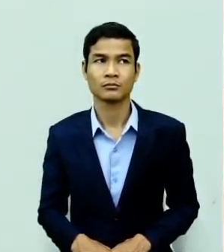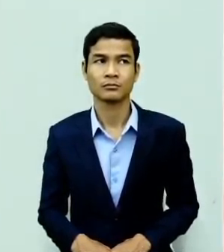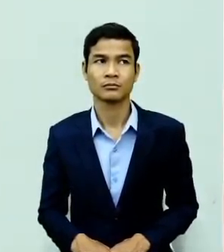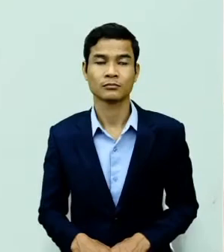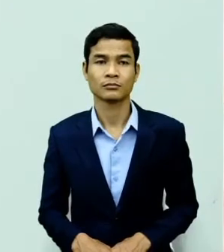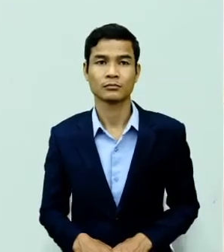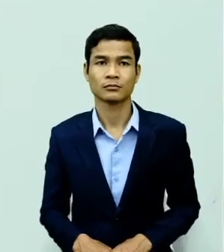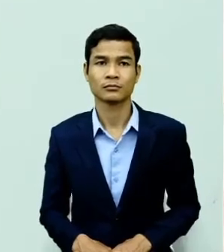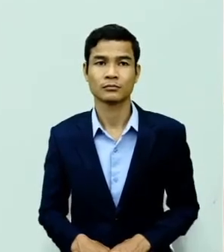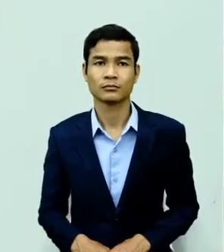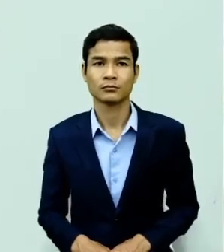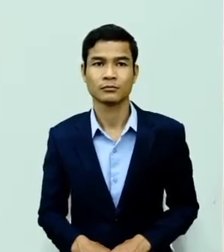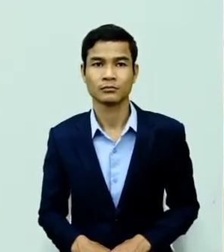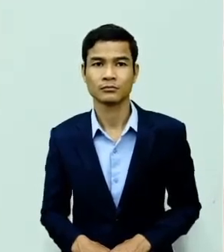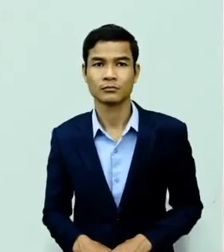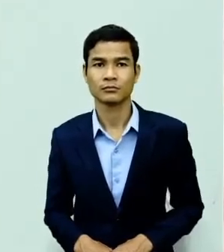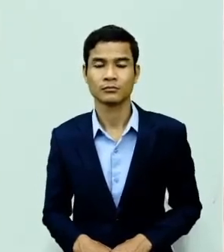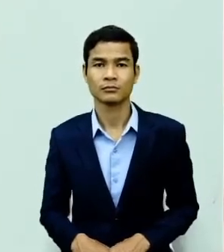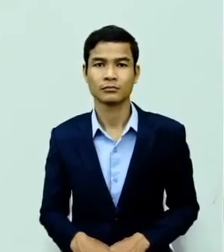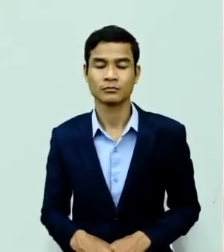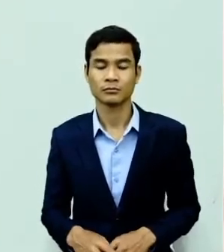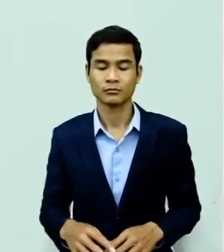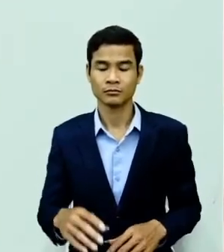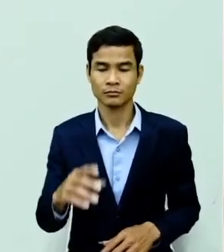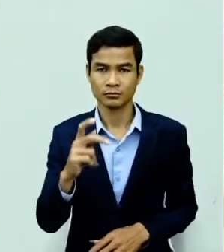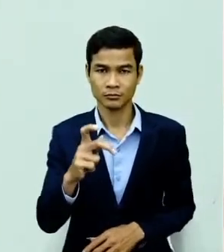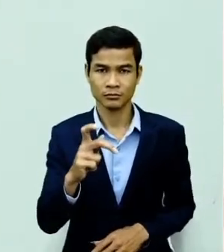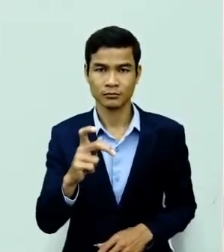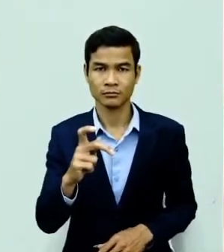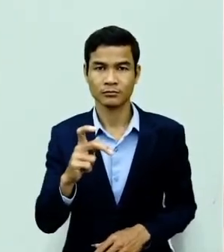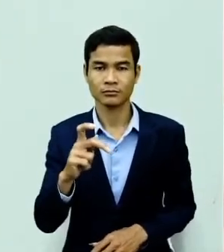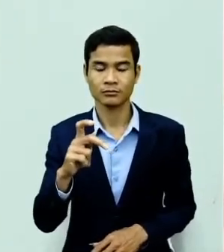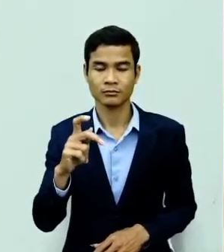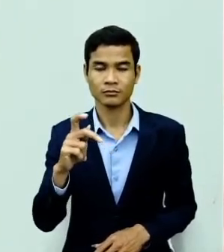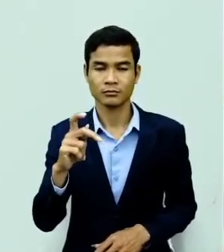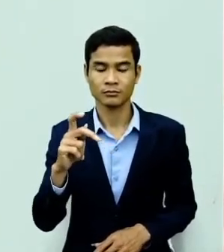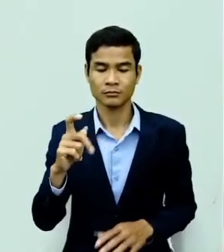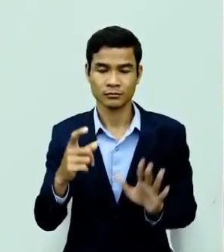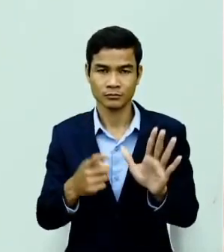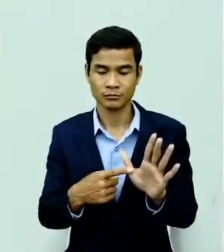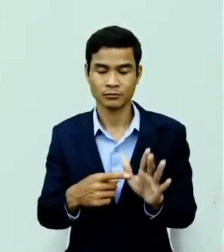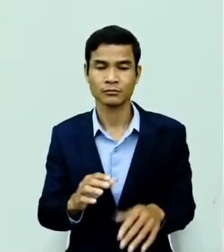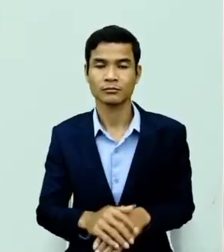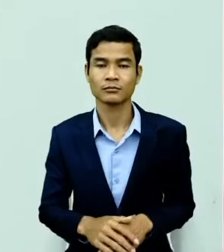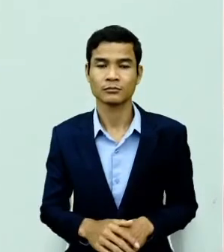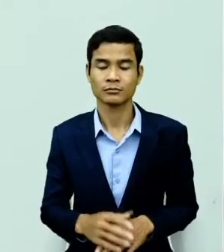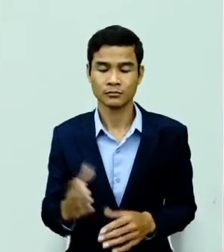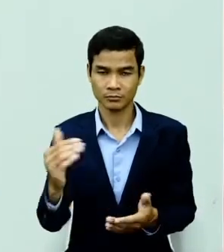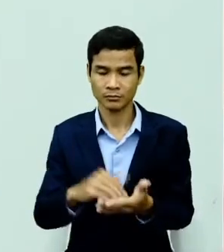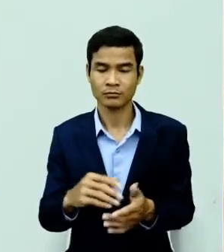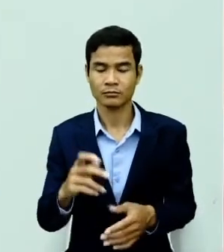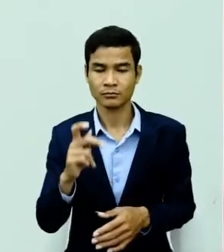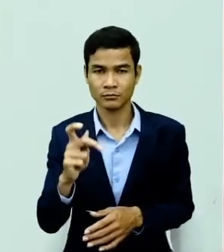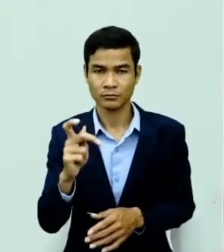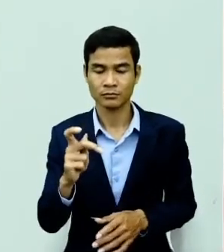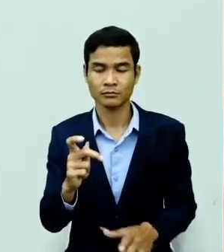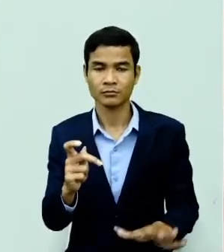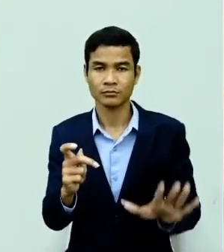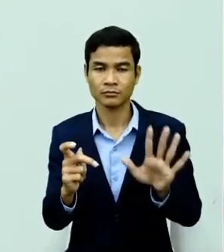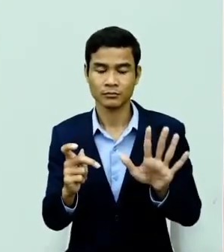ចាកូនកូនស្ដាប់អ្នកគ្រូអានសិនណាកអ៊ីគីចាំដឹងទៀត